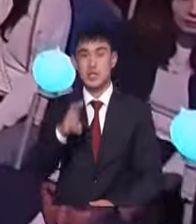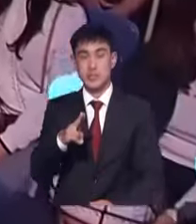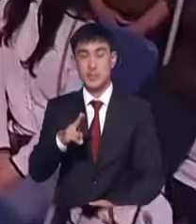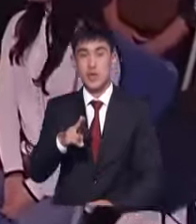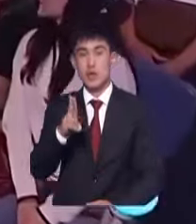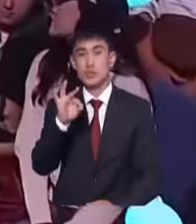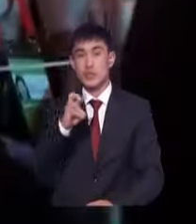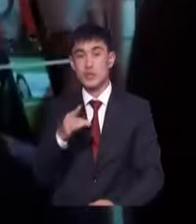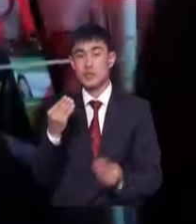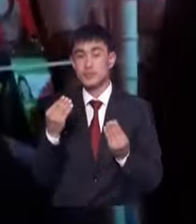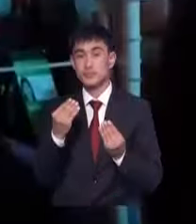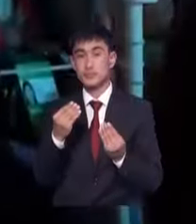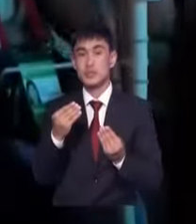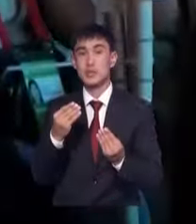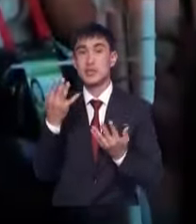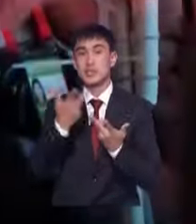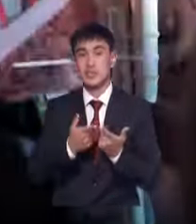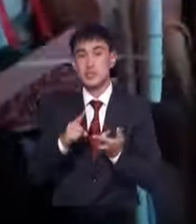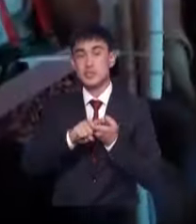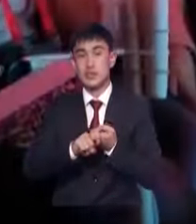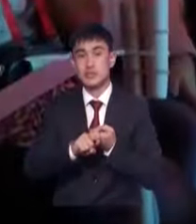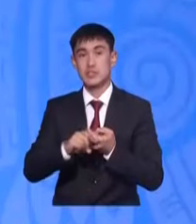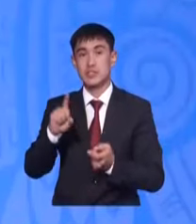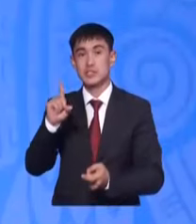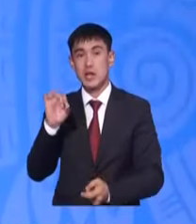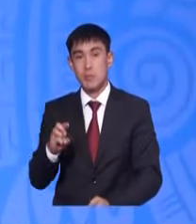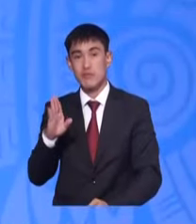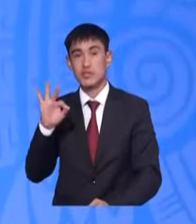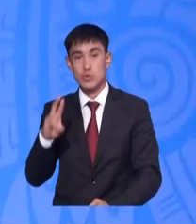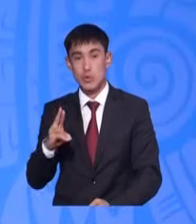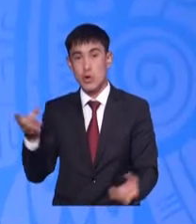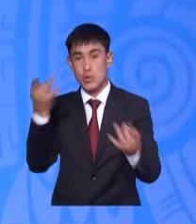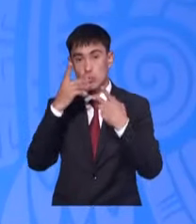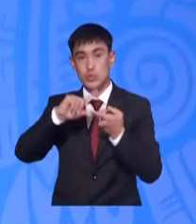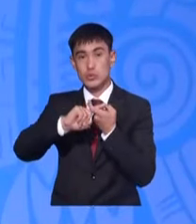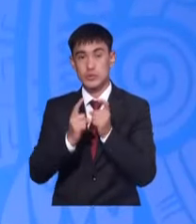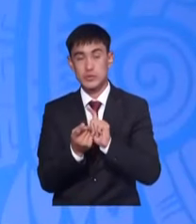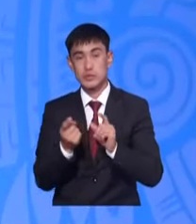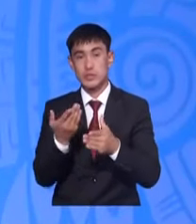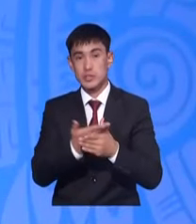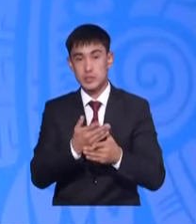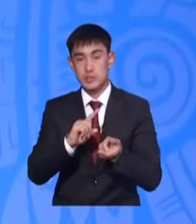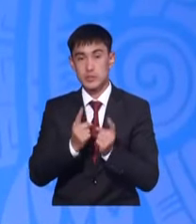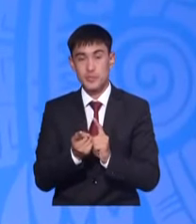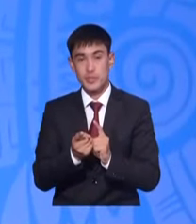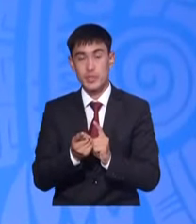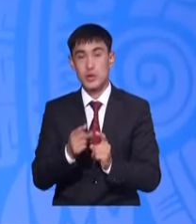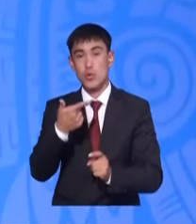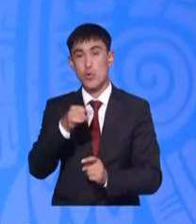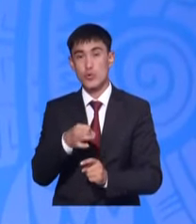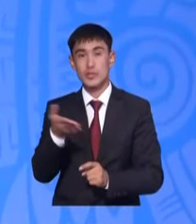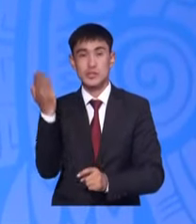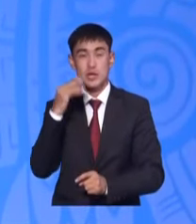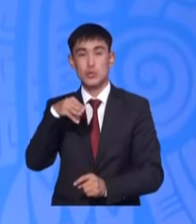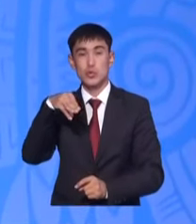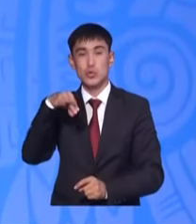стали связующим звеном между Западом и Востоком, способствуя культурному обмену. На этих землях существовали древняя Гуннская империя и тюркский